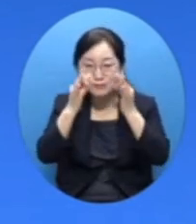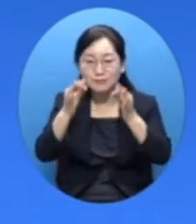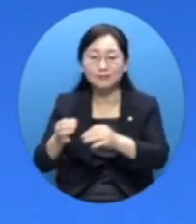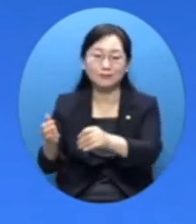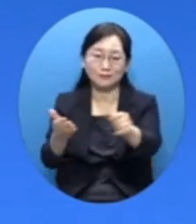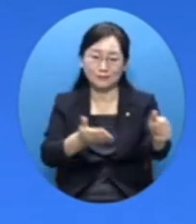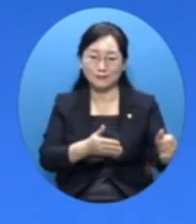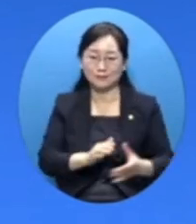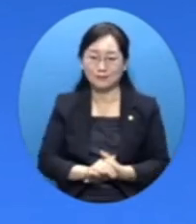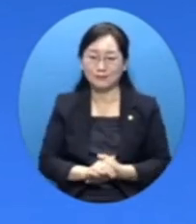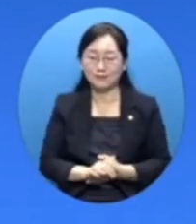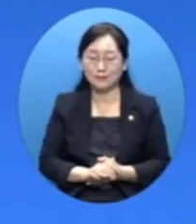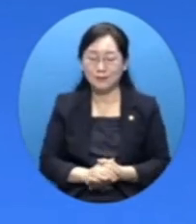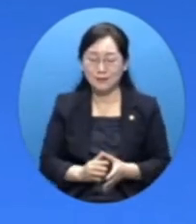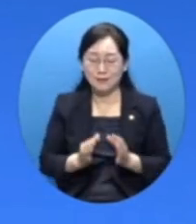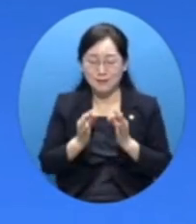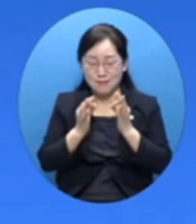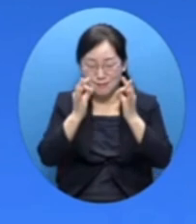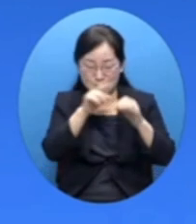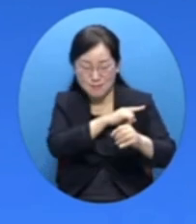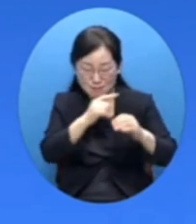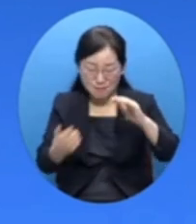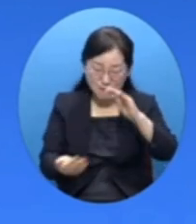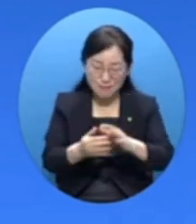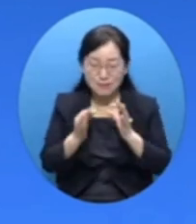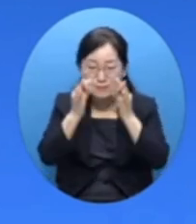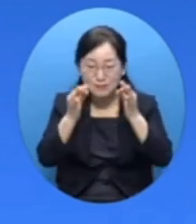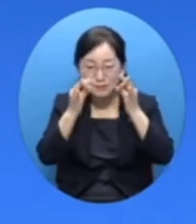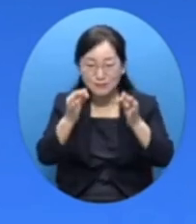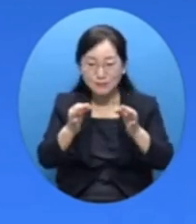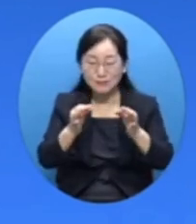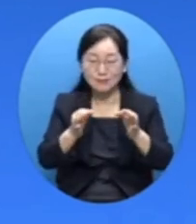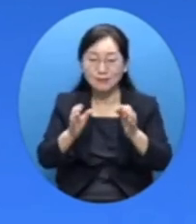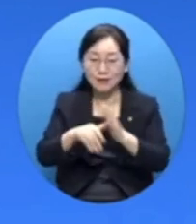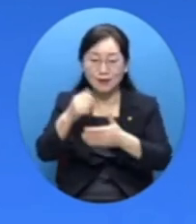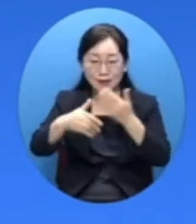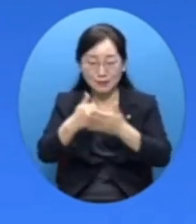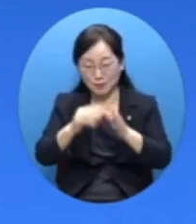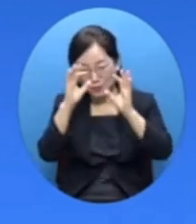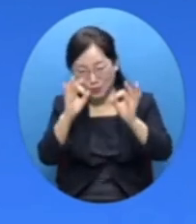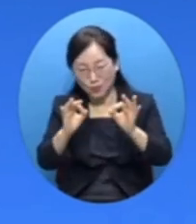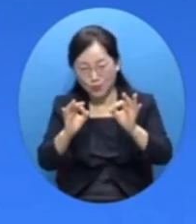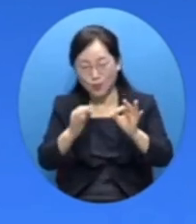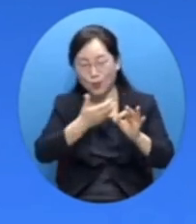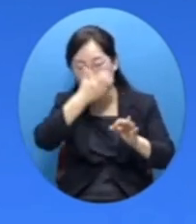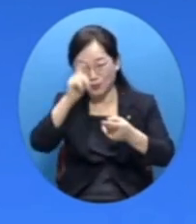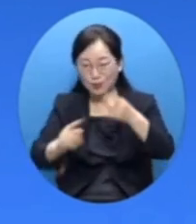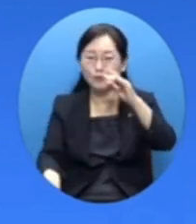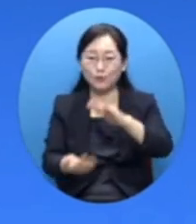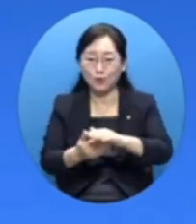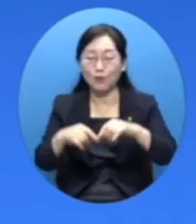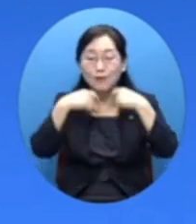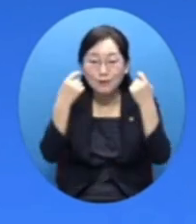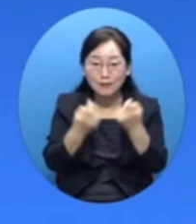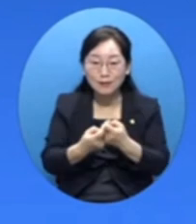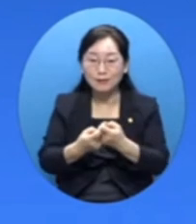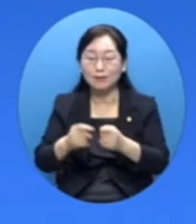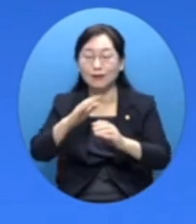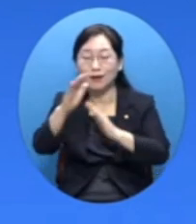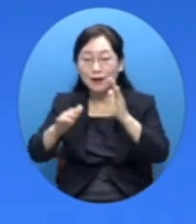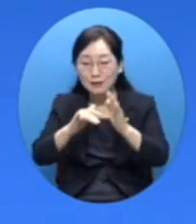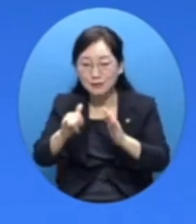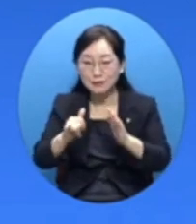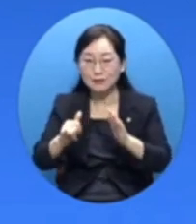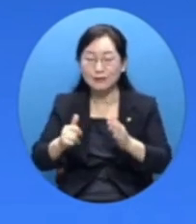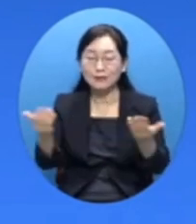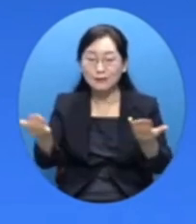모두가 되기를 바랍니다 최선을 경주에 나갈 때 하나님께서 그 꿈을 이루어 주실 것입니다 여러분 개인의 꿈 여러분 가정의 꿈